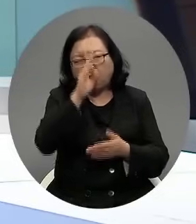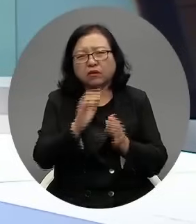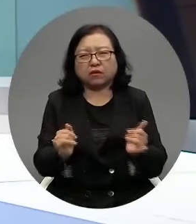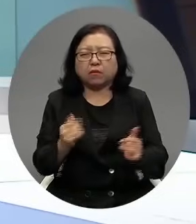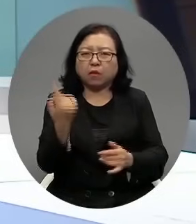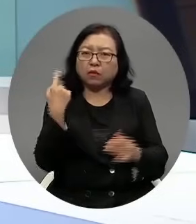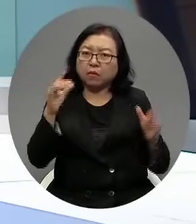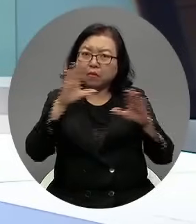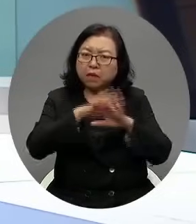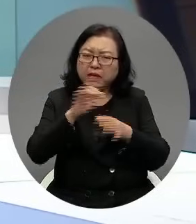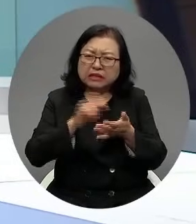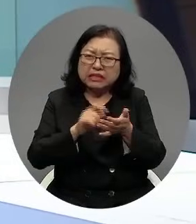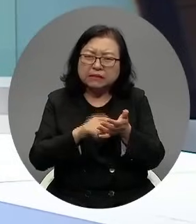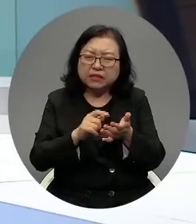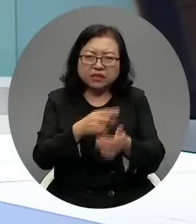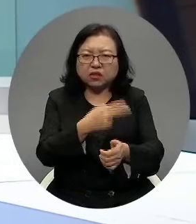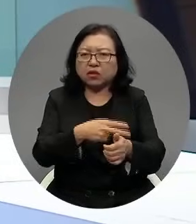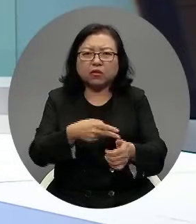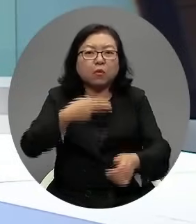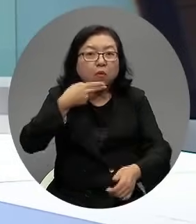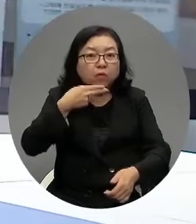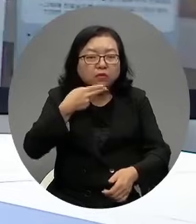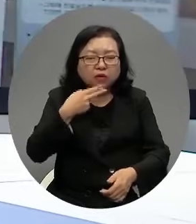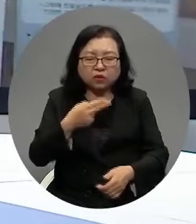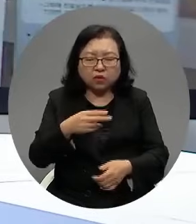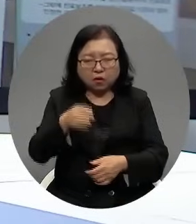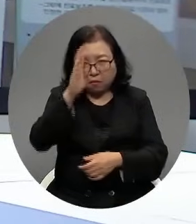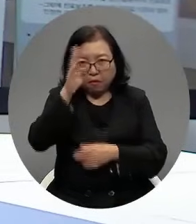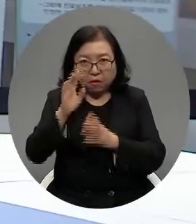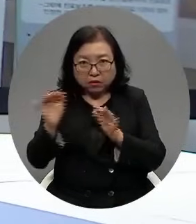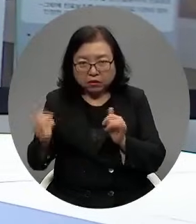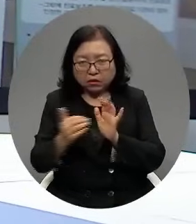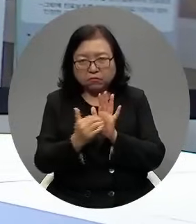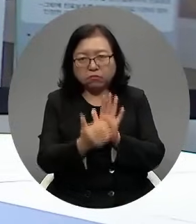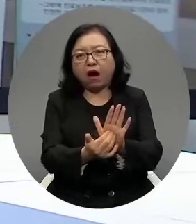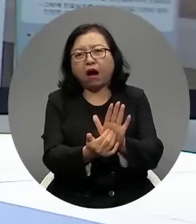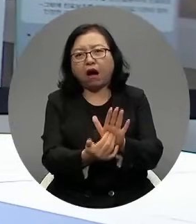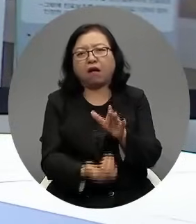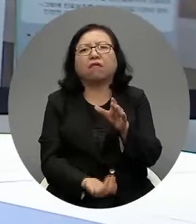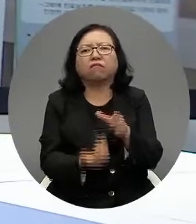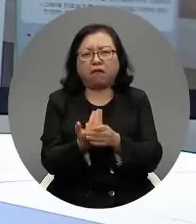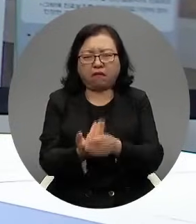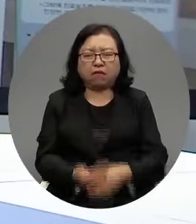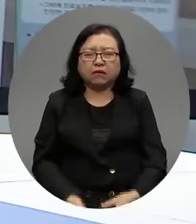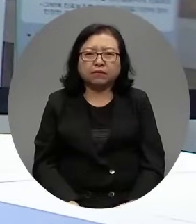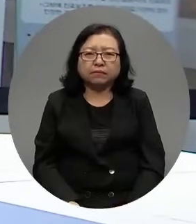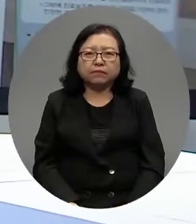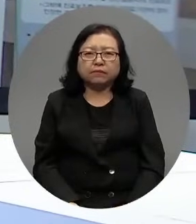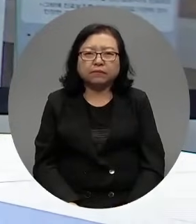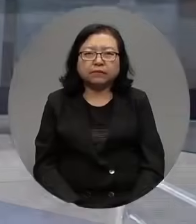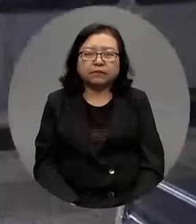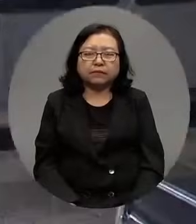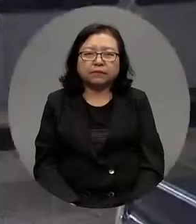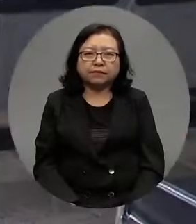의사가 없어 환자 이송이 거부당한 사례가 또 나왔습니다. 김은초 기자가 보도합니다.